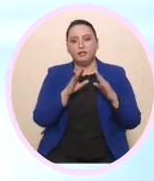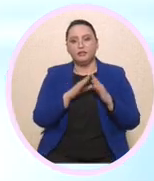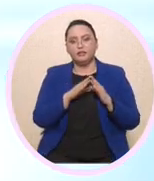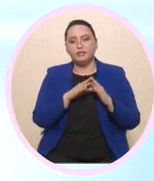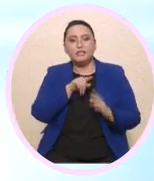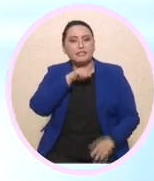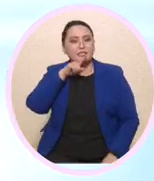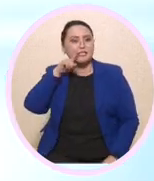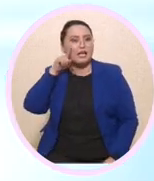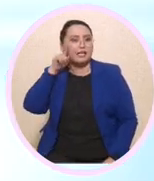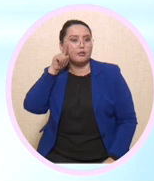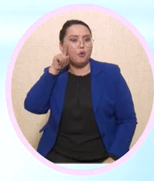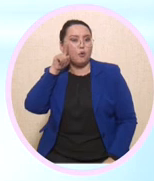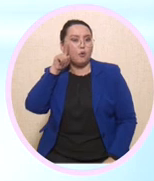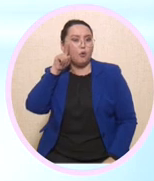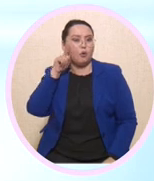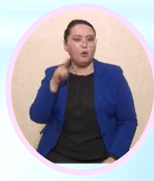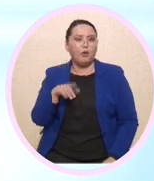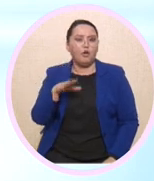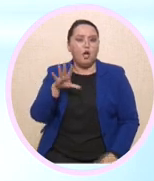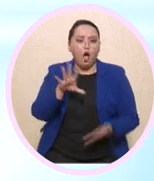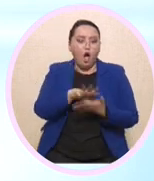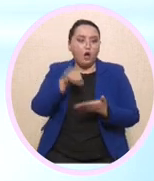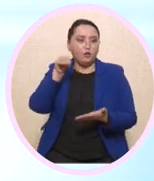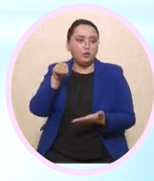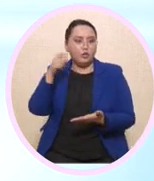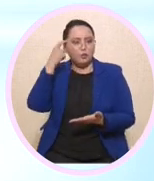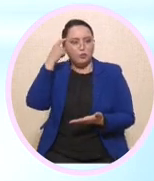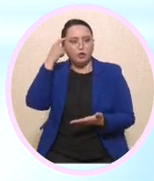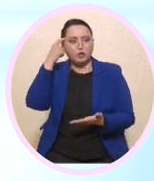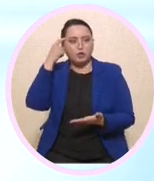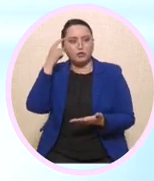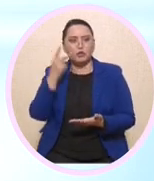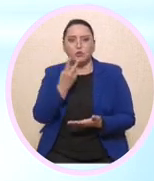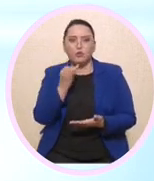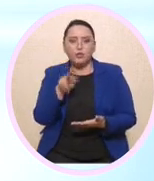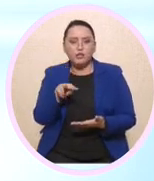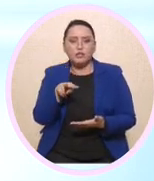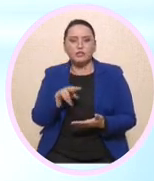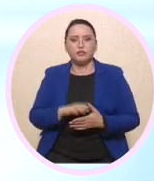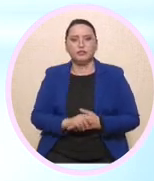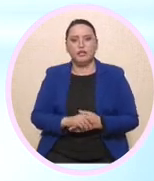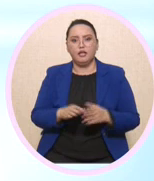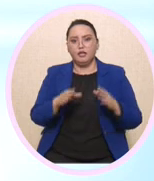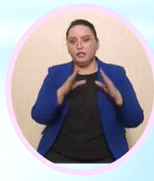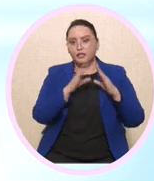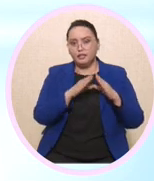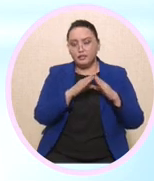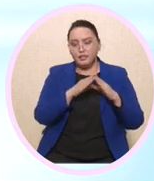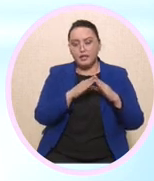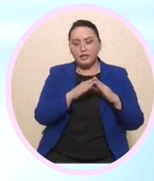залуу оюутны бодол, залуу оюутны хийсэн үүлийг өнөөдрийн хичээлтэйгээ